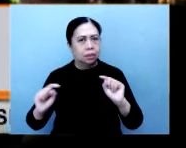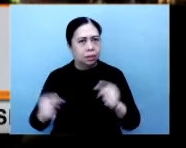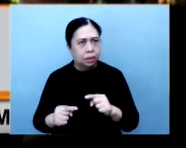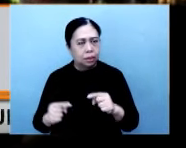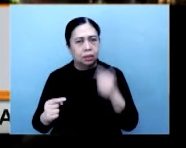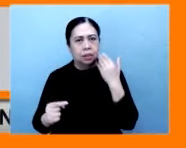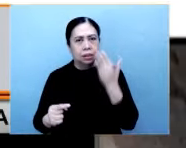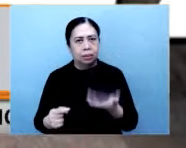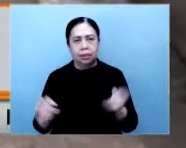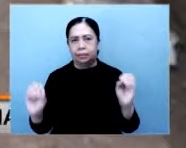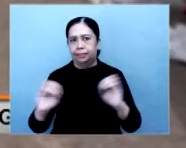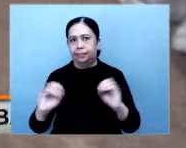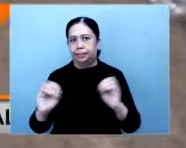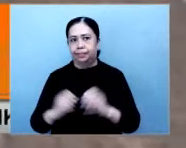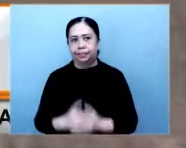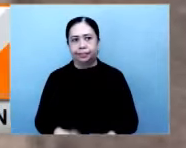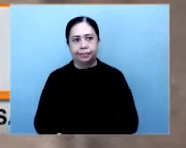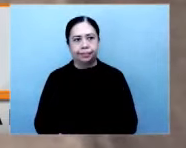sa insidente.